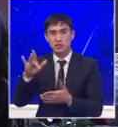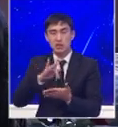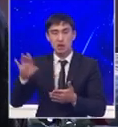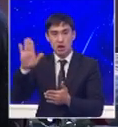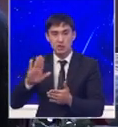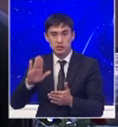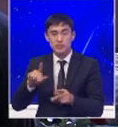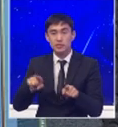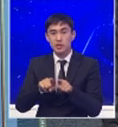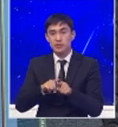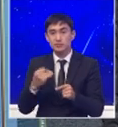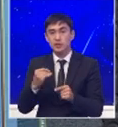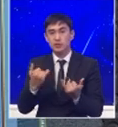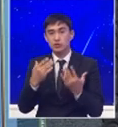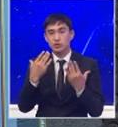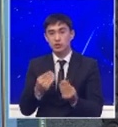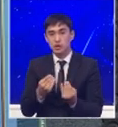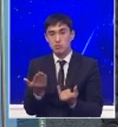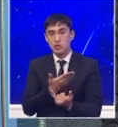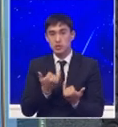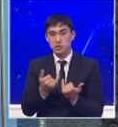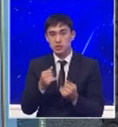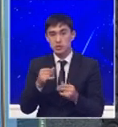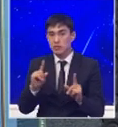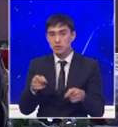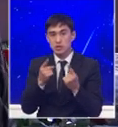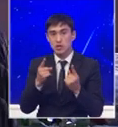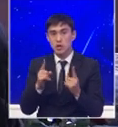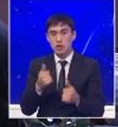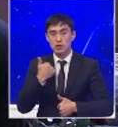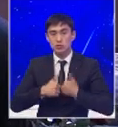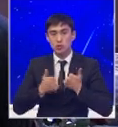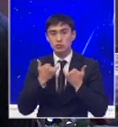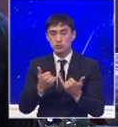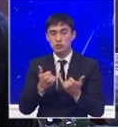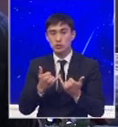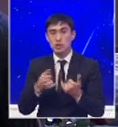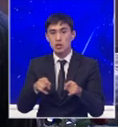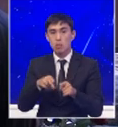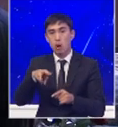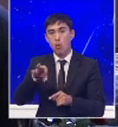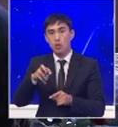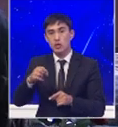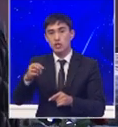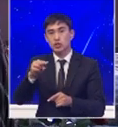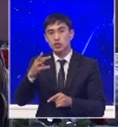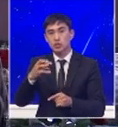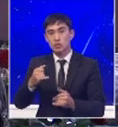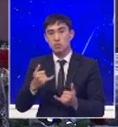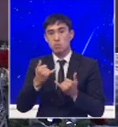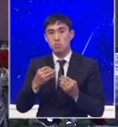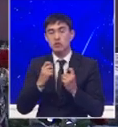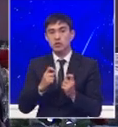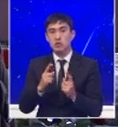Азии. Однако до сегодняшнего дня мы до сих пор не воздали ему достойных почестей. Так в Монголии Чингисхану посвятили прекрасный монумент.